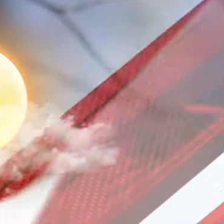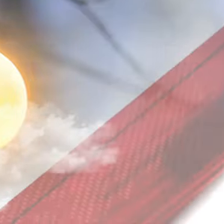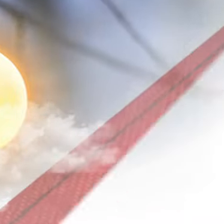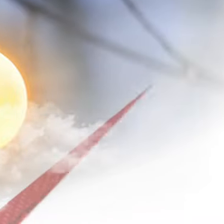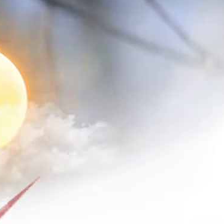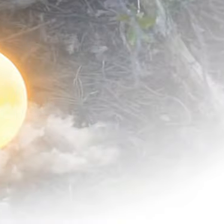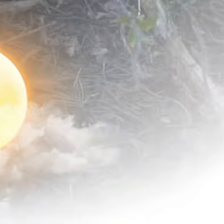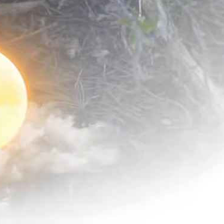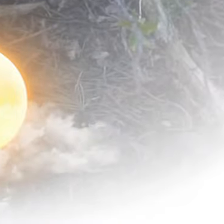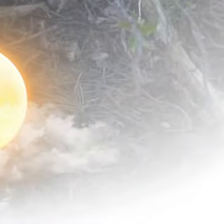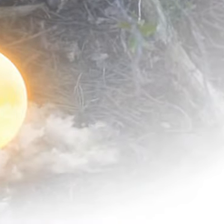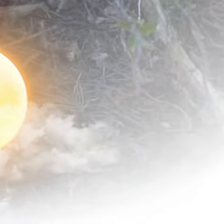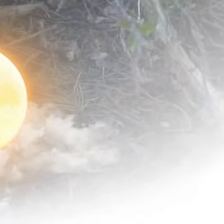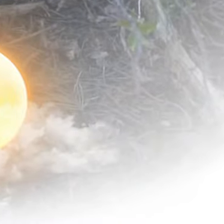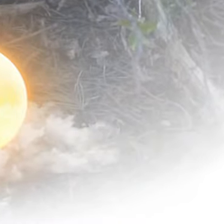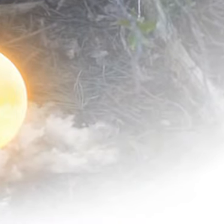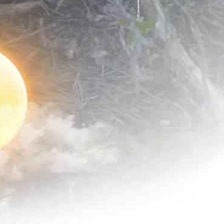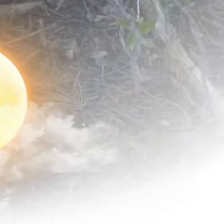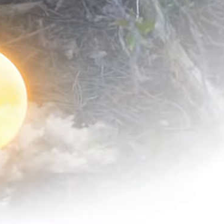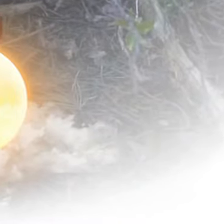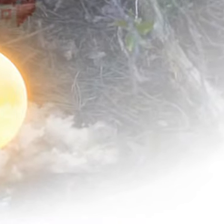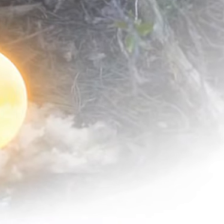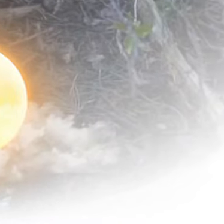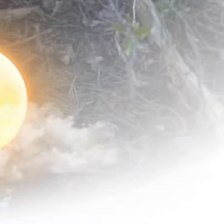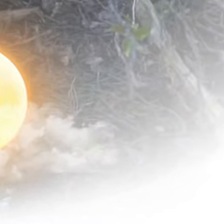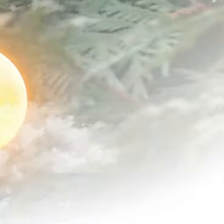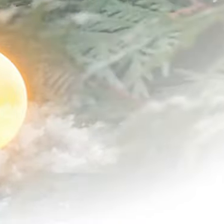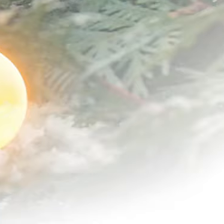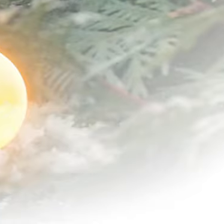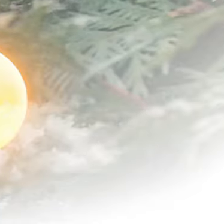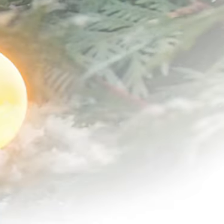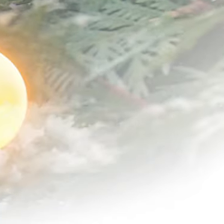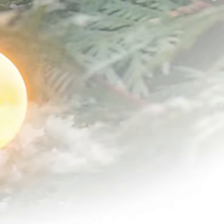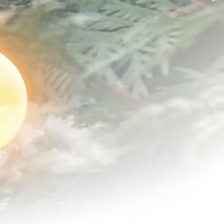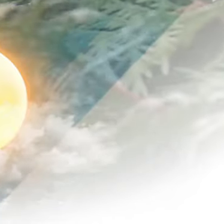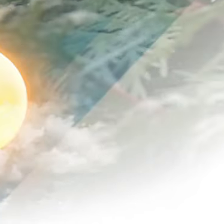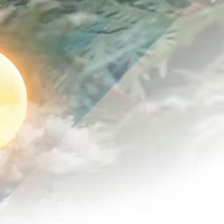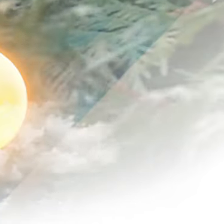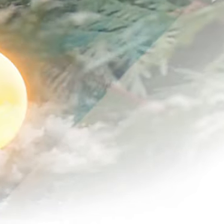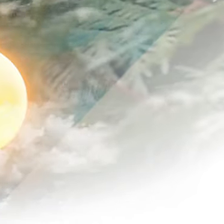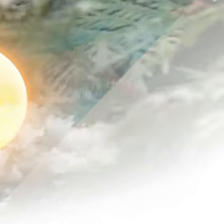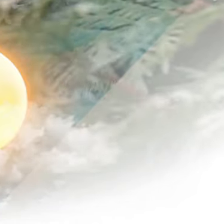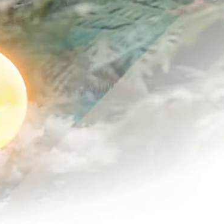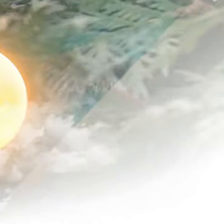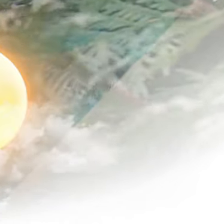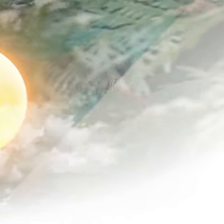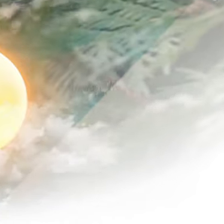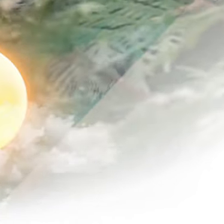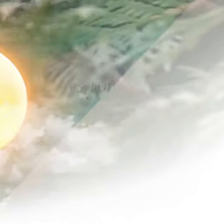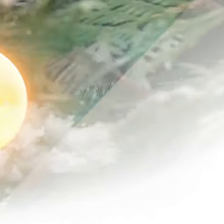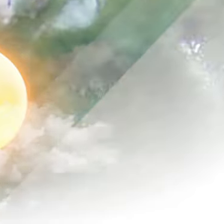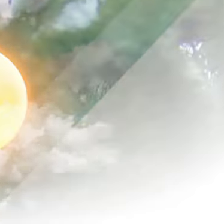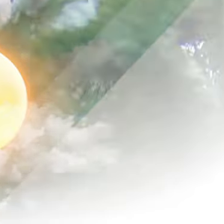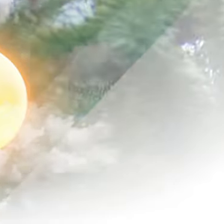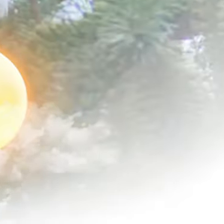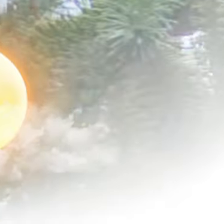цяпла раніцай, да плюс 14 днём і да 10 вышэй за нуль вечарам. Малавоблачна, без